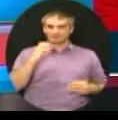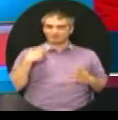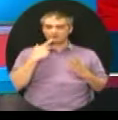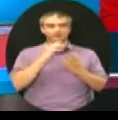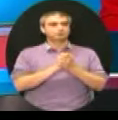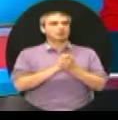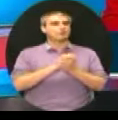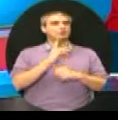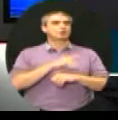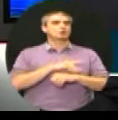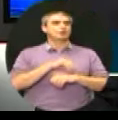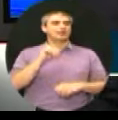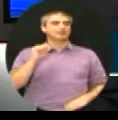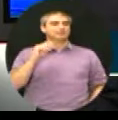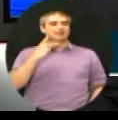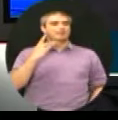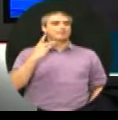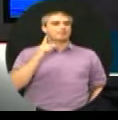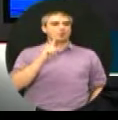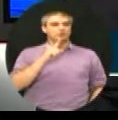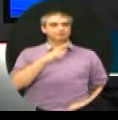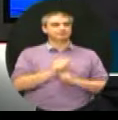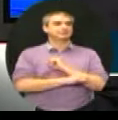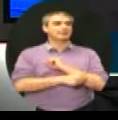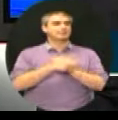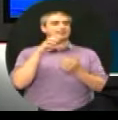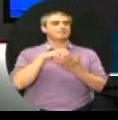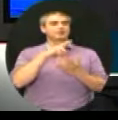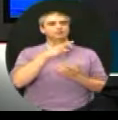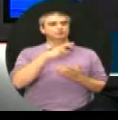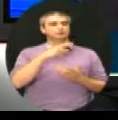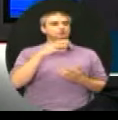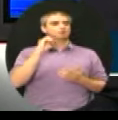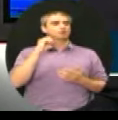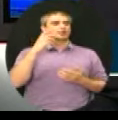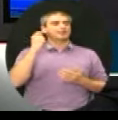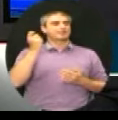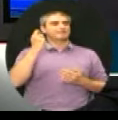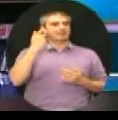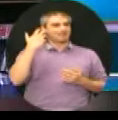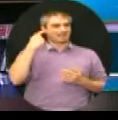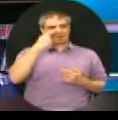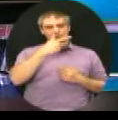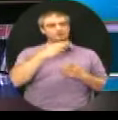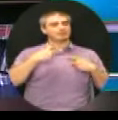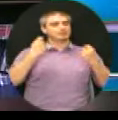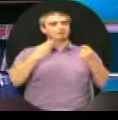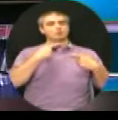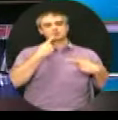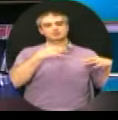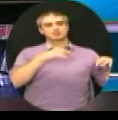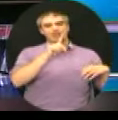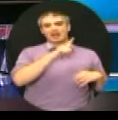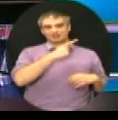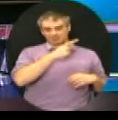אנחנו אומרים שלום דוקטור אליעזר פאפו. שלום רב. סגן מנהל מרכז משה דוד גאון לתרבות הלדינו באוניברסיטת בן גוריון,